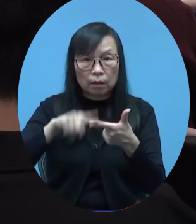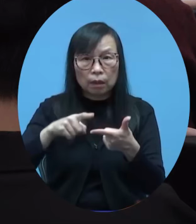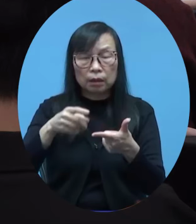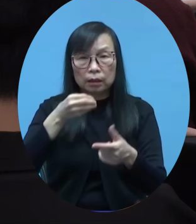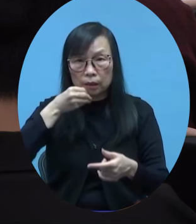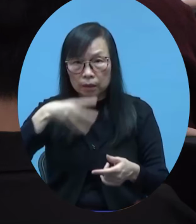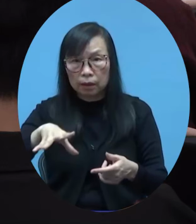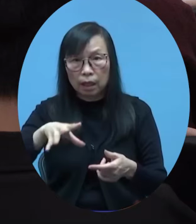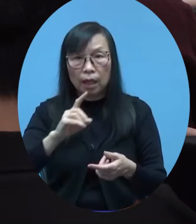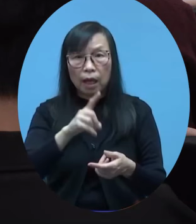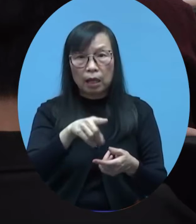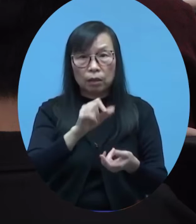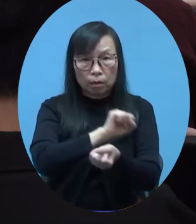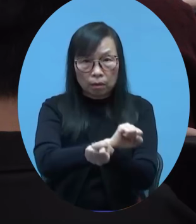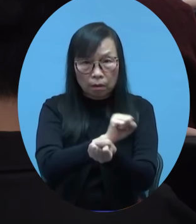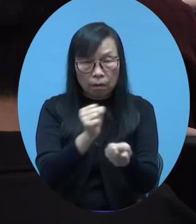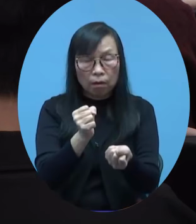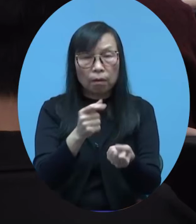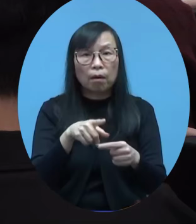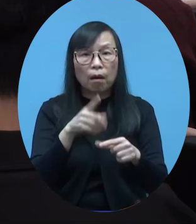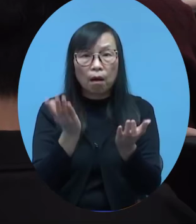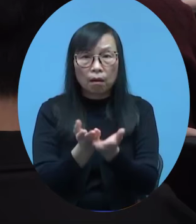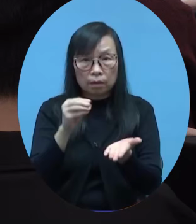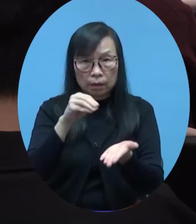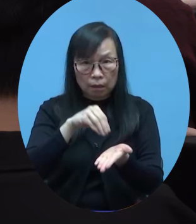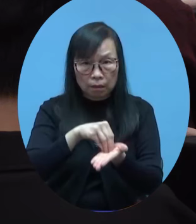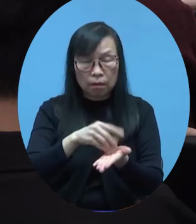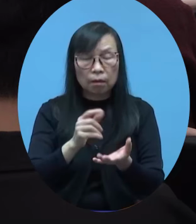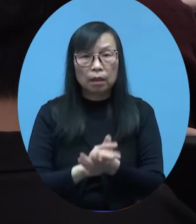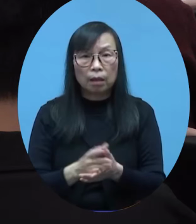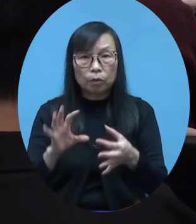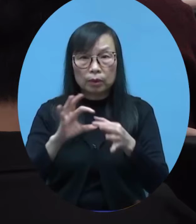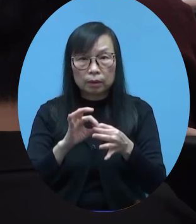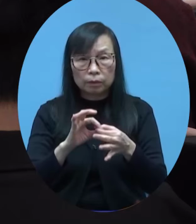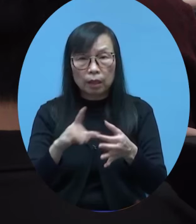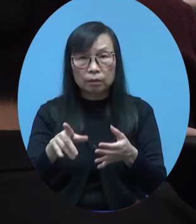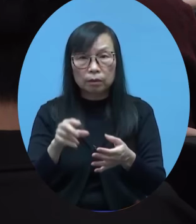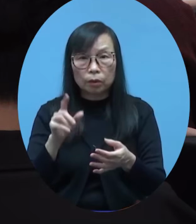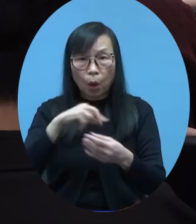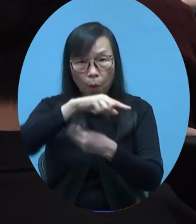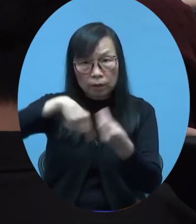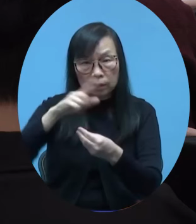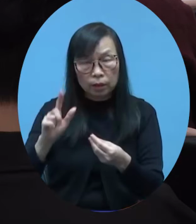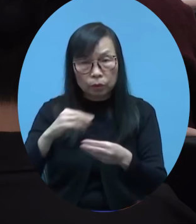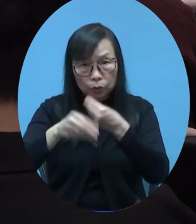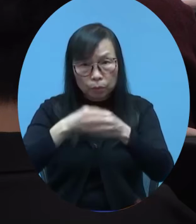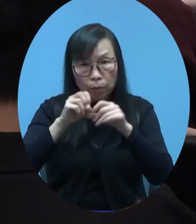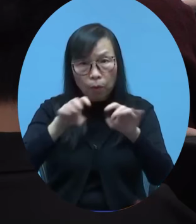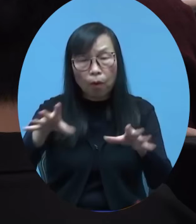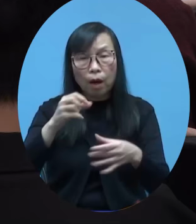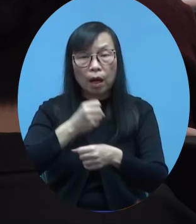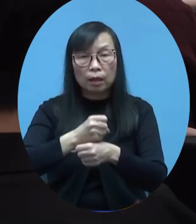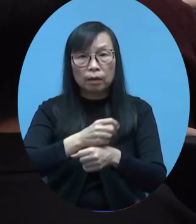喺CIC 度羈留嘅人士都確診啦，會唔會涉及一啲環境傳播或者係即係可能職員有隱形